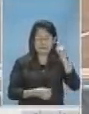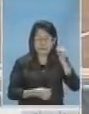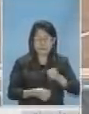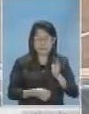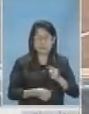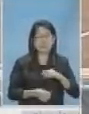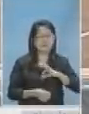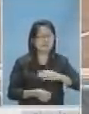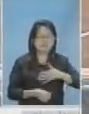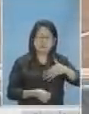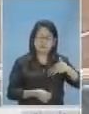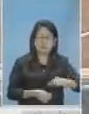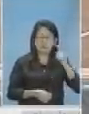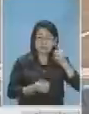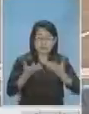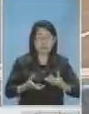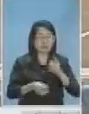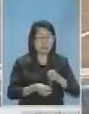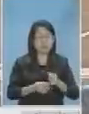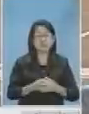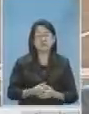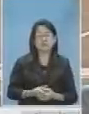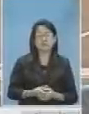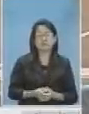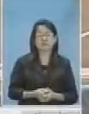ปอีกครับท่านรองนายกครับกราบเรียนด้วยความเคารพจริงๆนะครับ